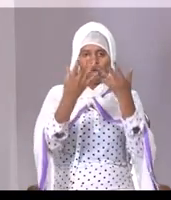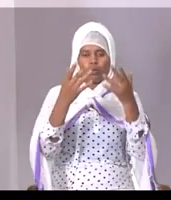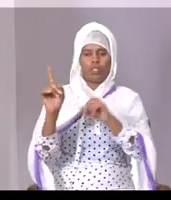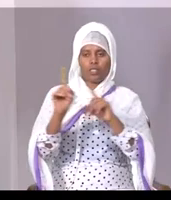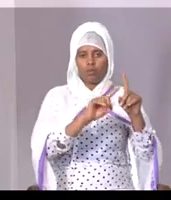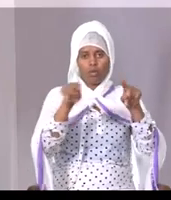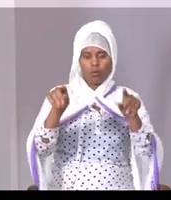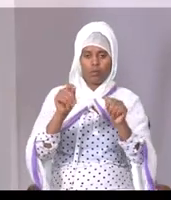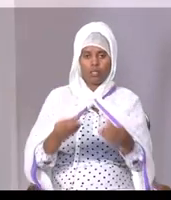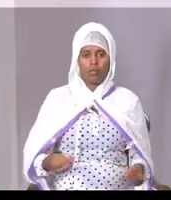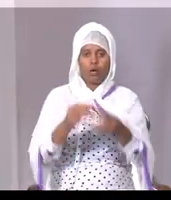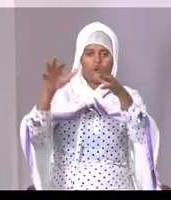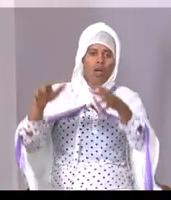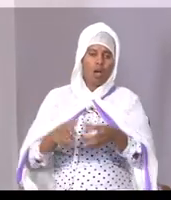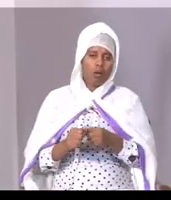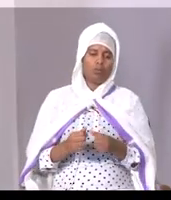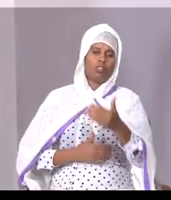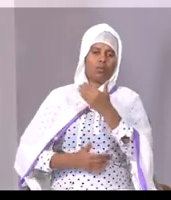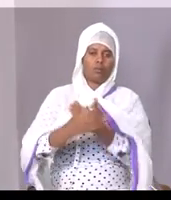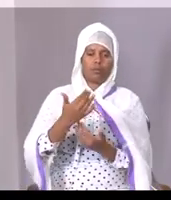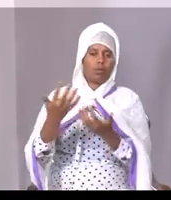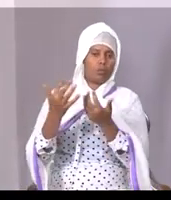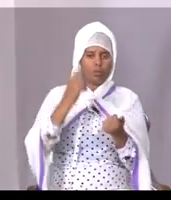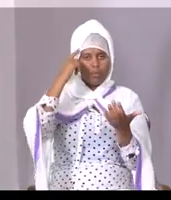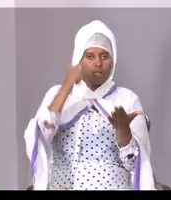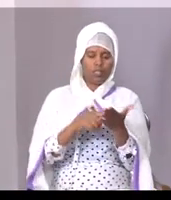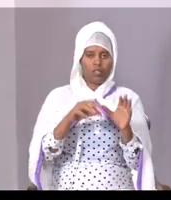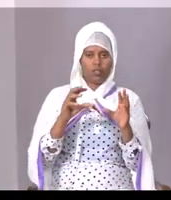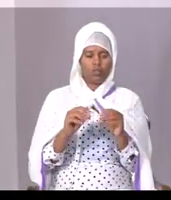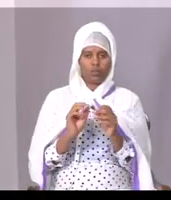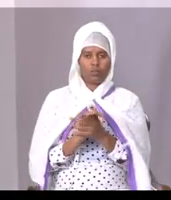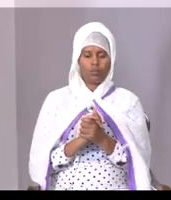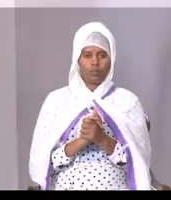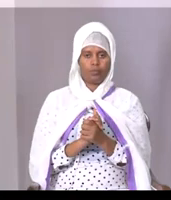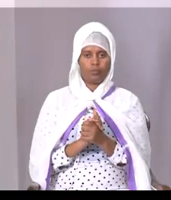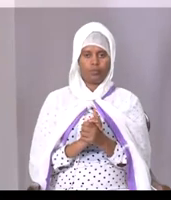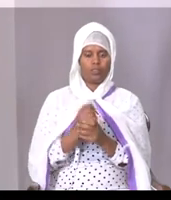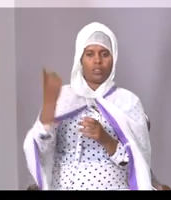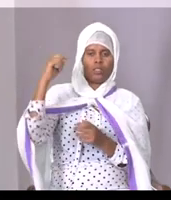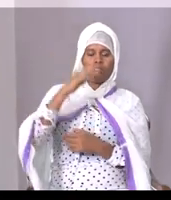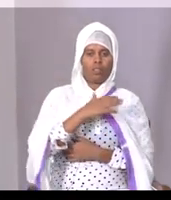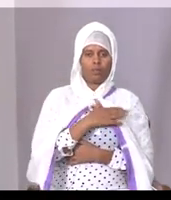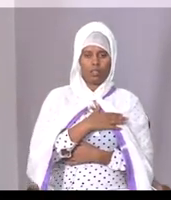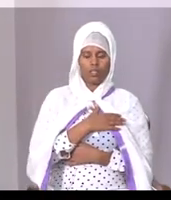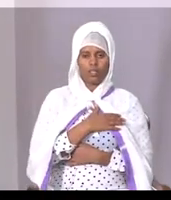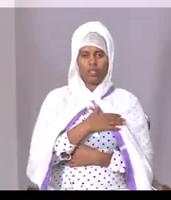نفسنا خافسيول غزي واي نبر سد نبره بزي بهك سد نبره بمقابر غير نفسي نخور ديلو ابز قرب ولا غزي كريستوس